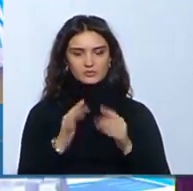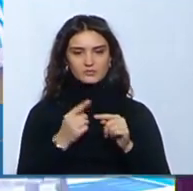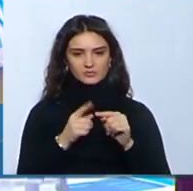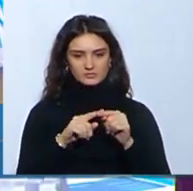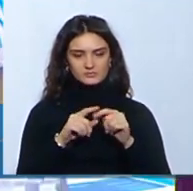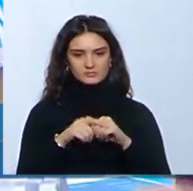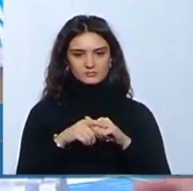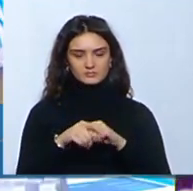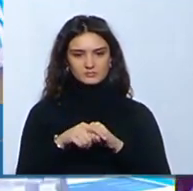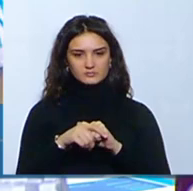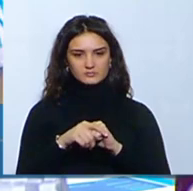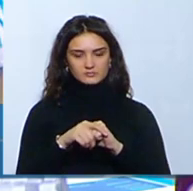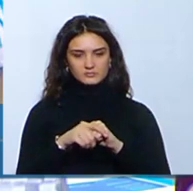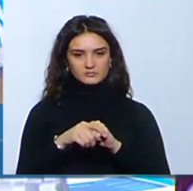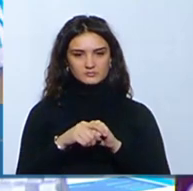შემდეგ.